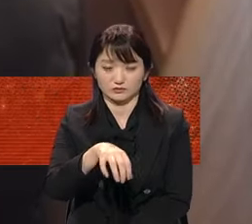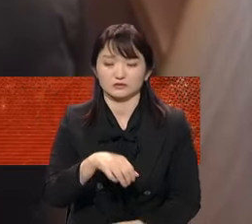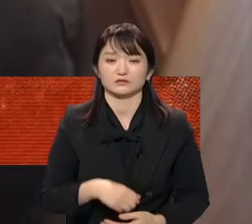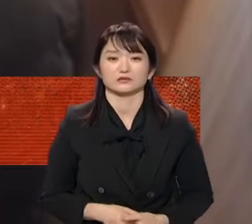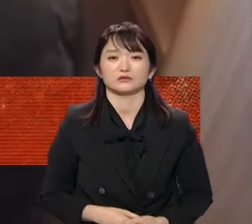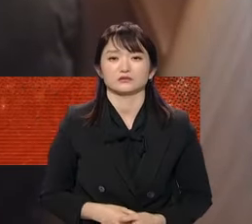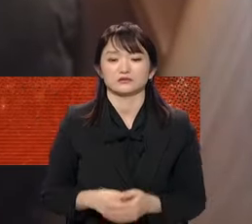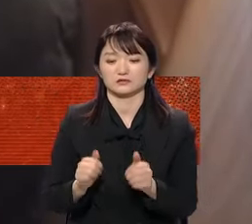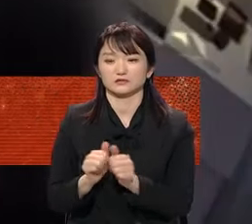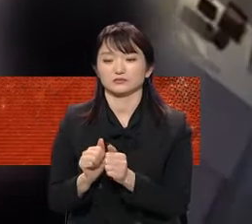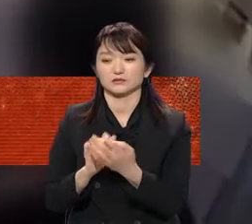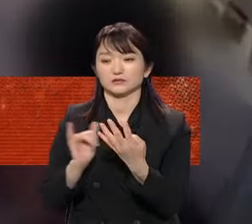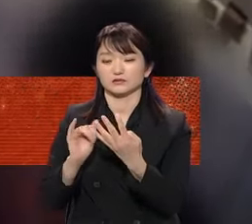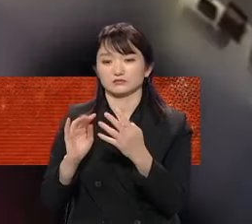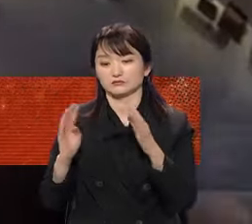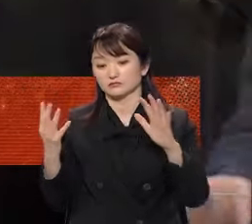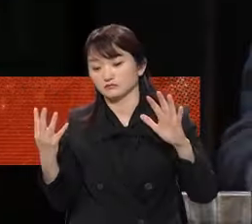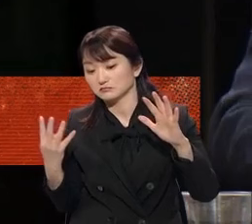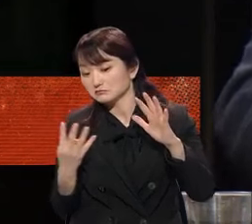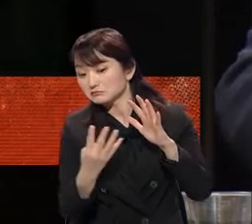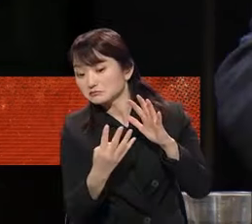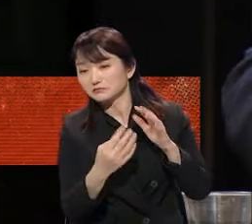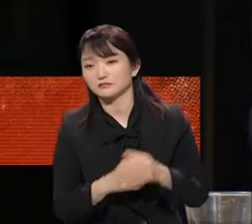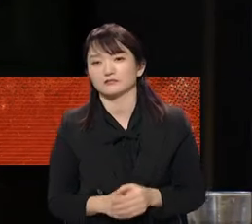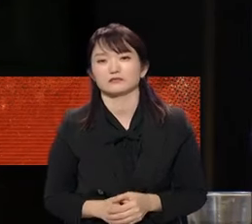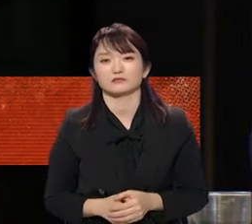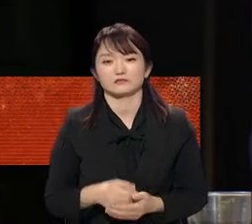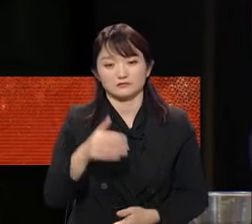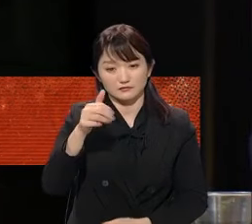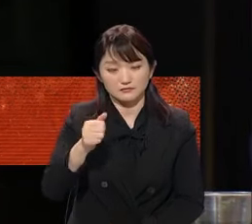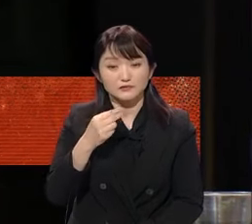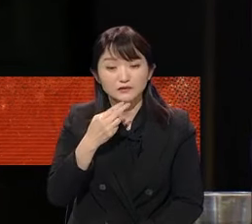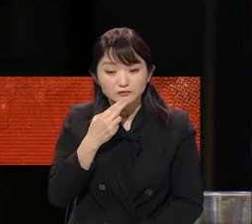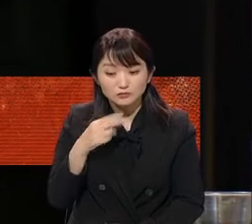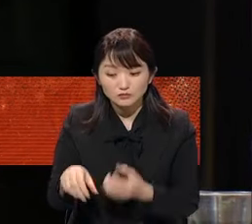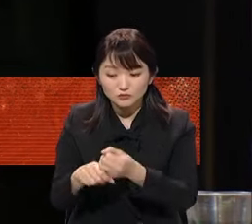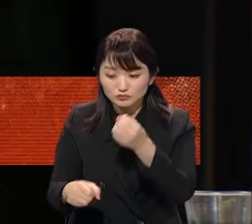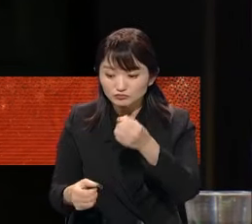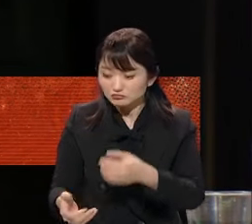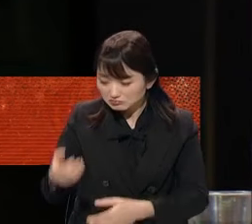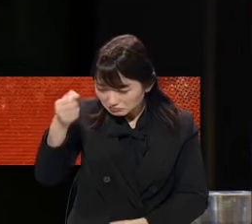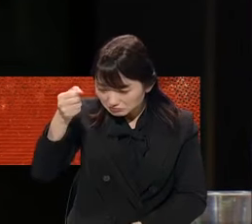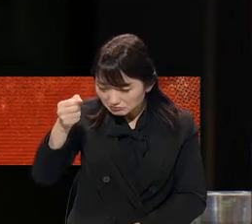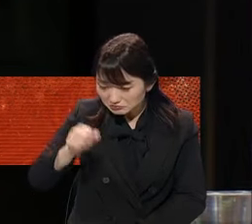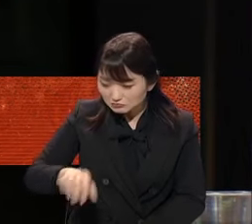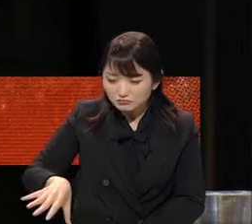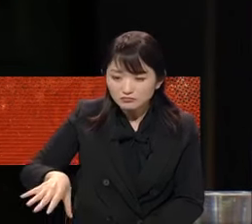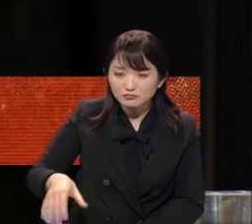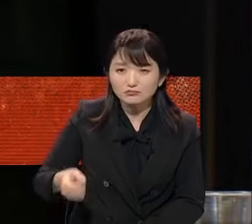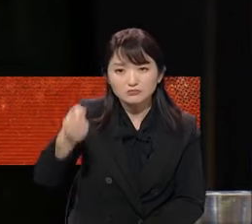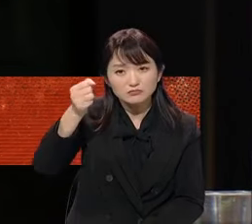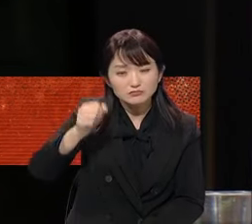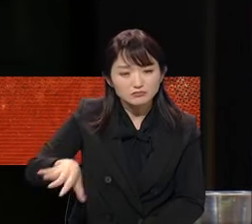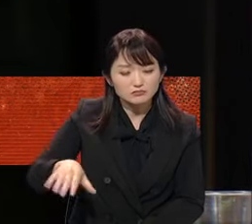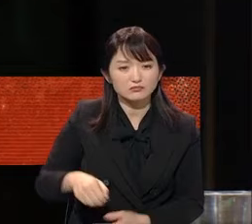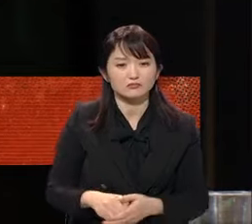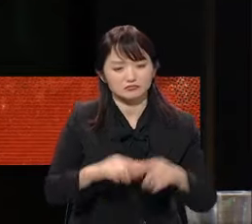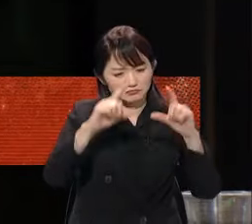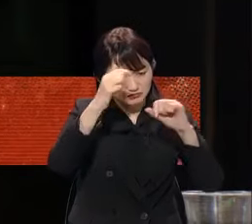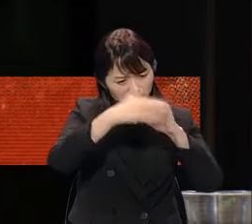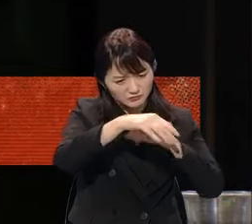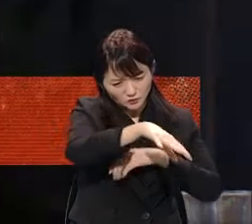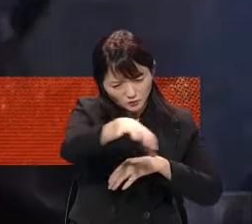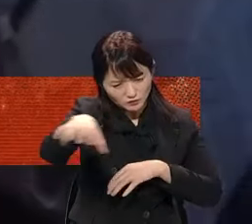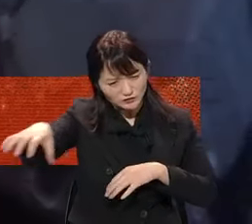들어왔습니다. 그런데 들어올 때부터 뭐 주인 없는 우산을, 입구에 있던 주인 없는 우산을 들었다 놓더니 저렇게 온갖 부스들을 돌면서